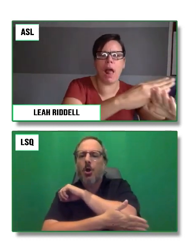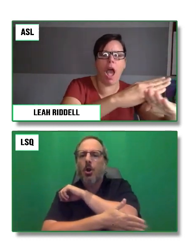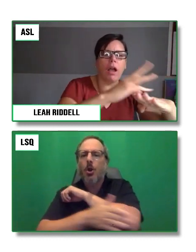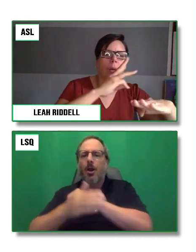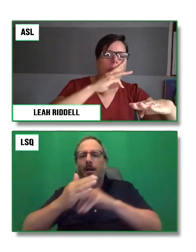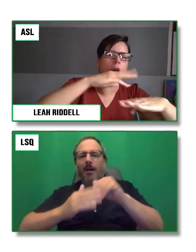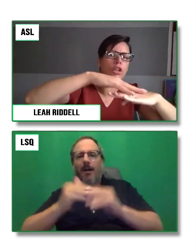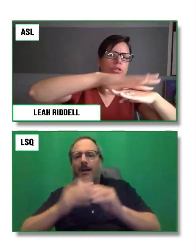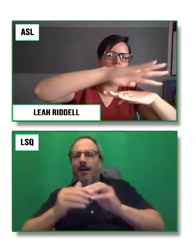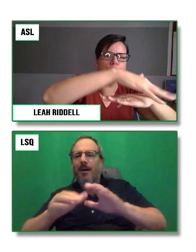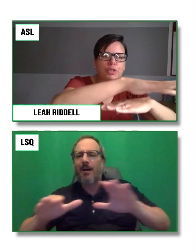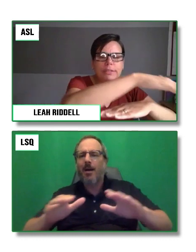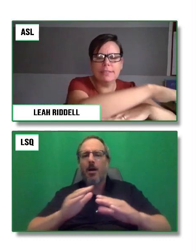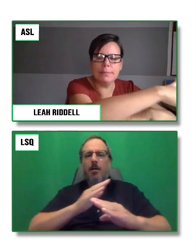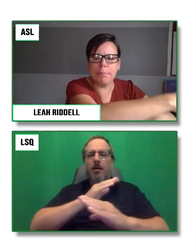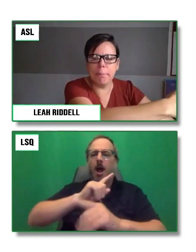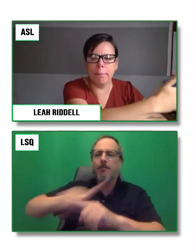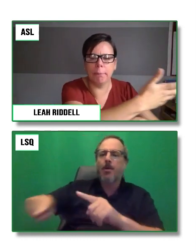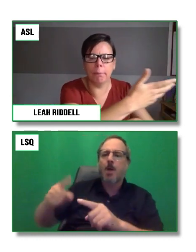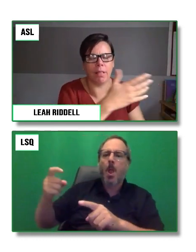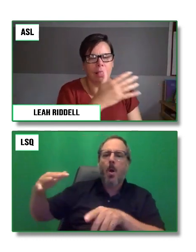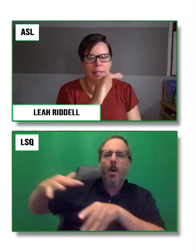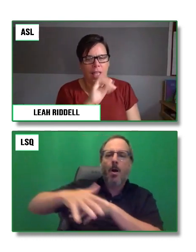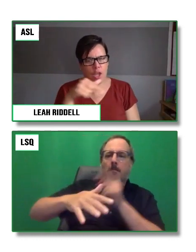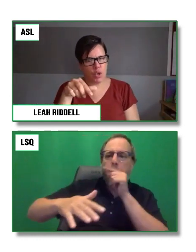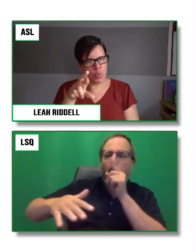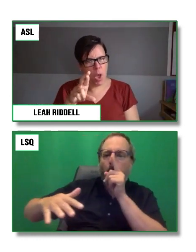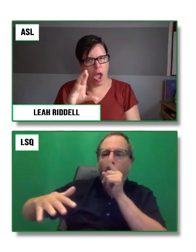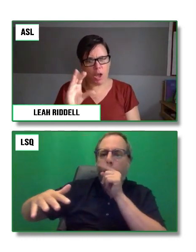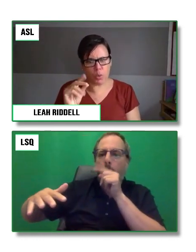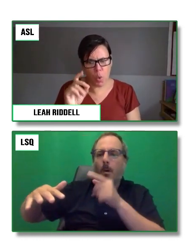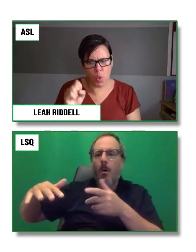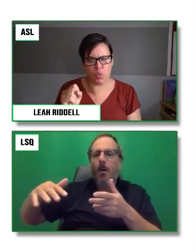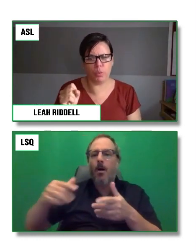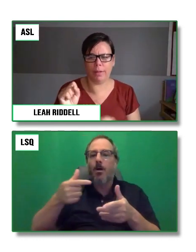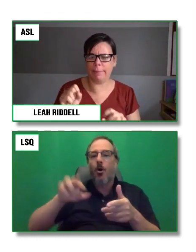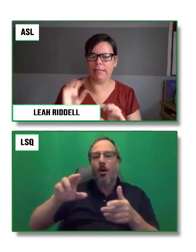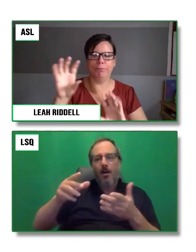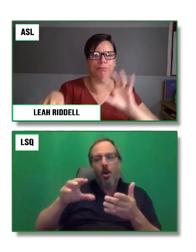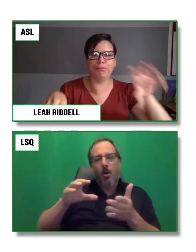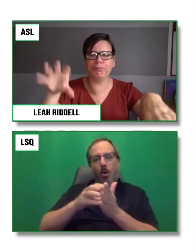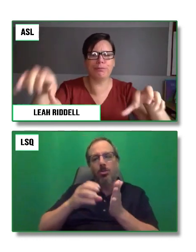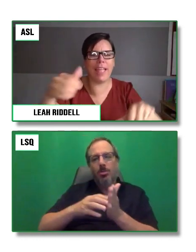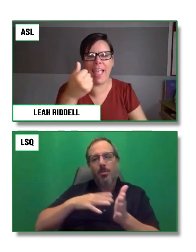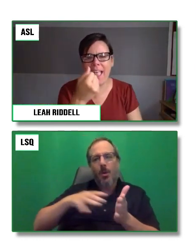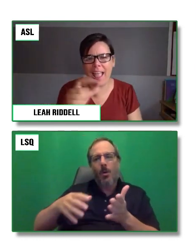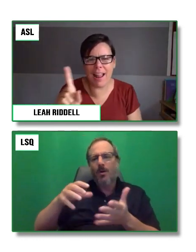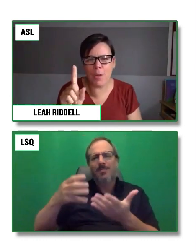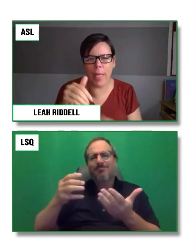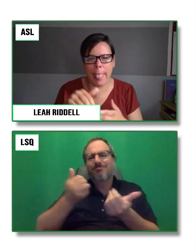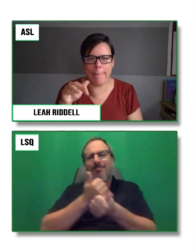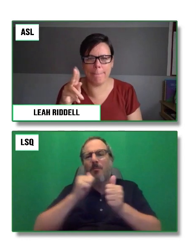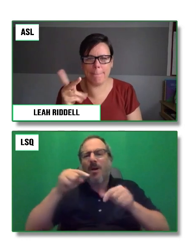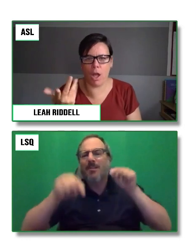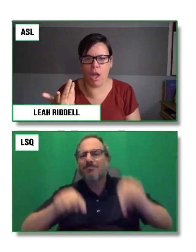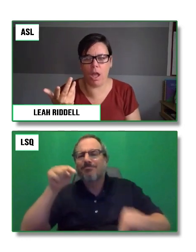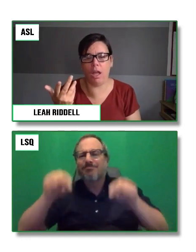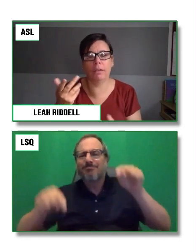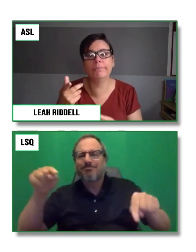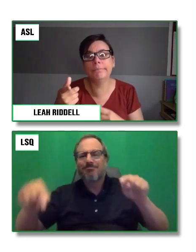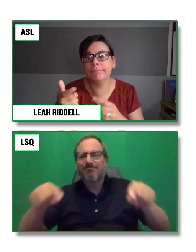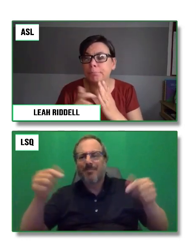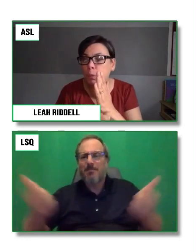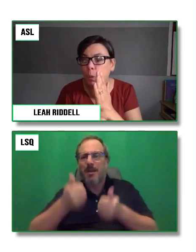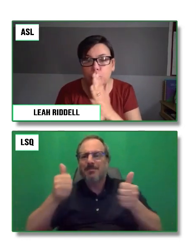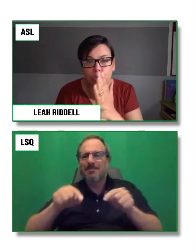qui était autrefois un barrage de castors qui a bloqué un cours d'eau. Des codes